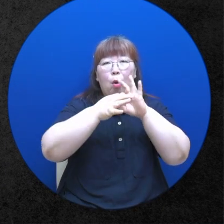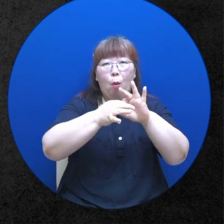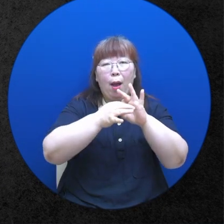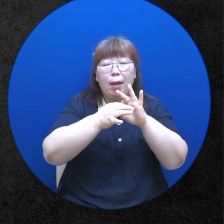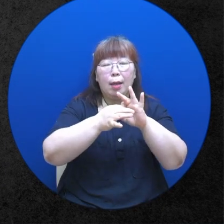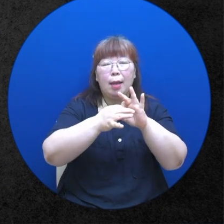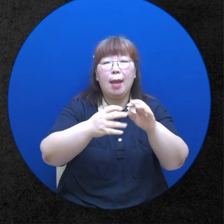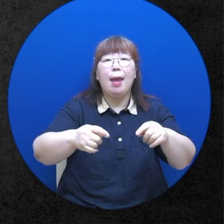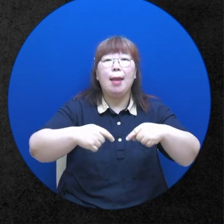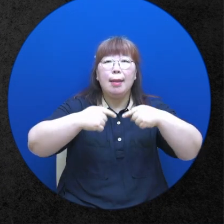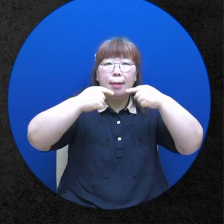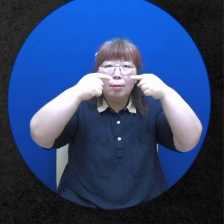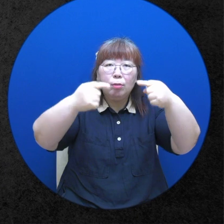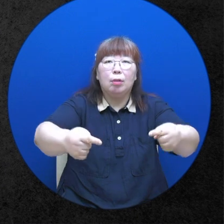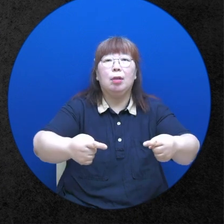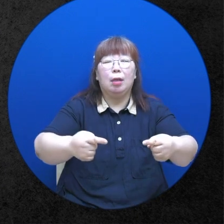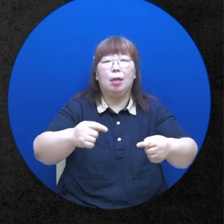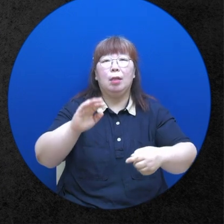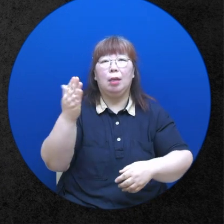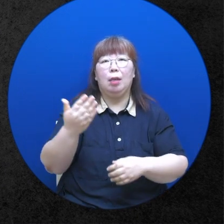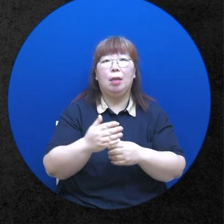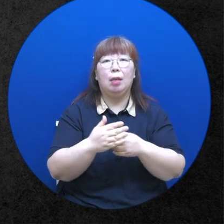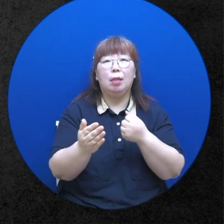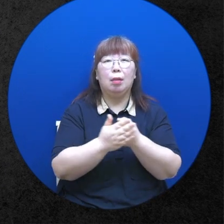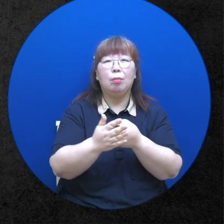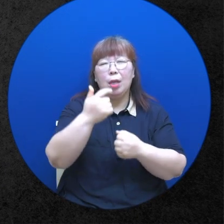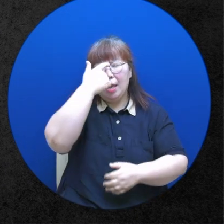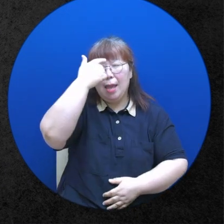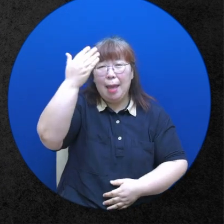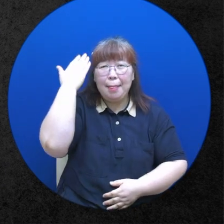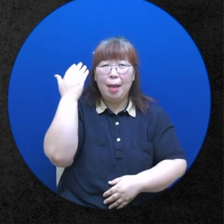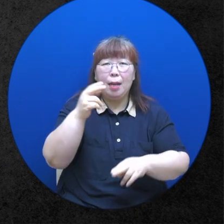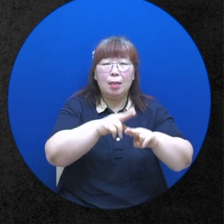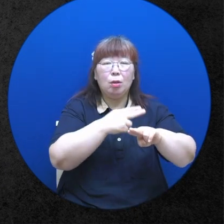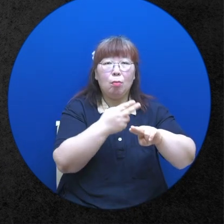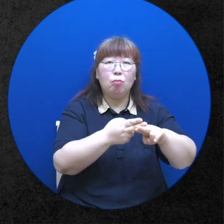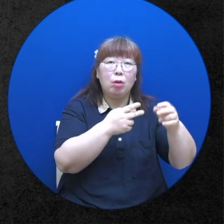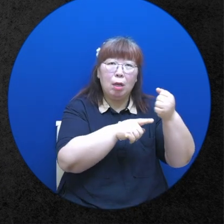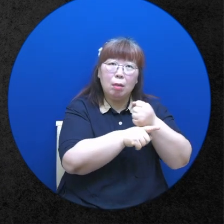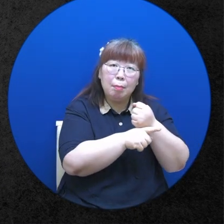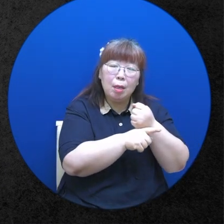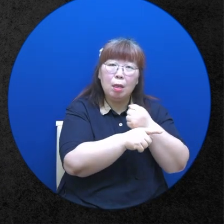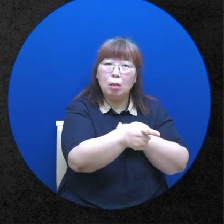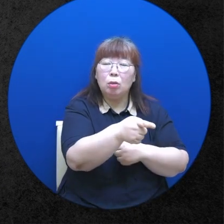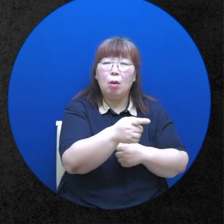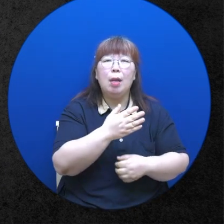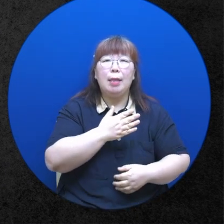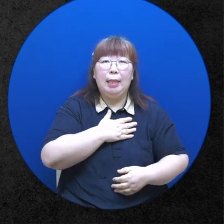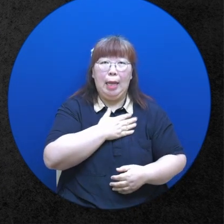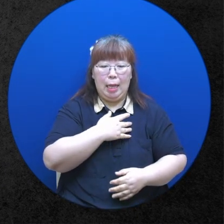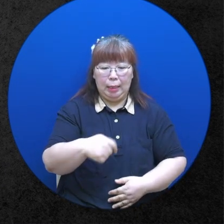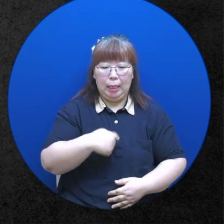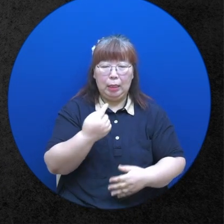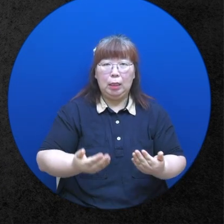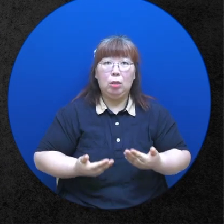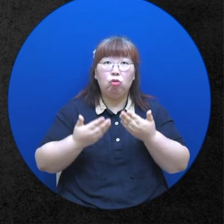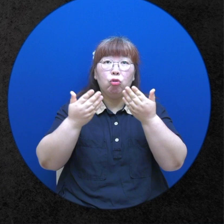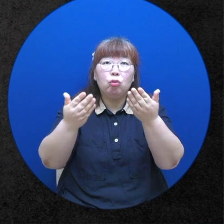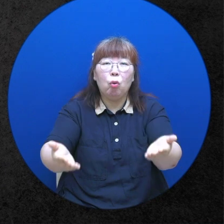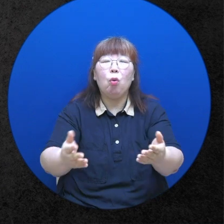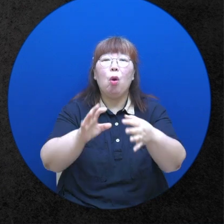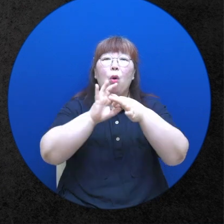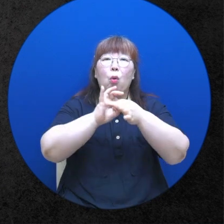속으로 들어서게 되는 것이다. 이 고대에 있어서의 선물의 의미라는 것이죠. 나 자신을 내어주는 것이고